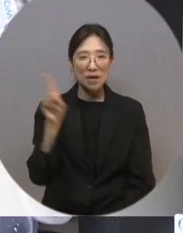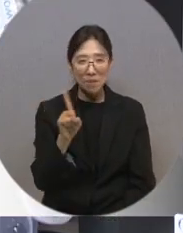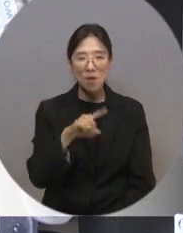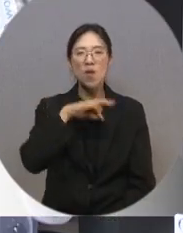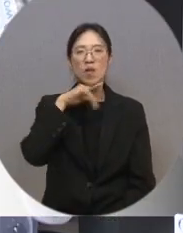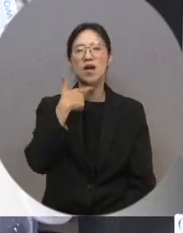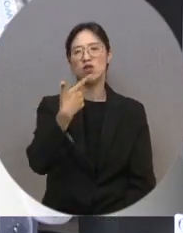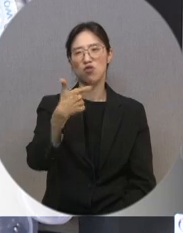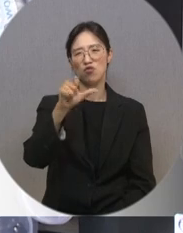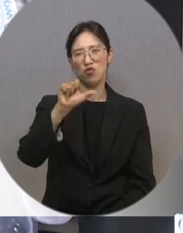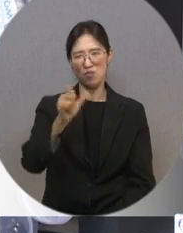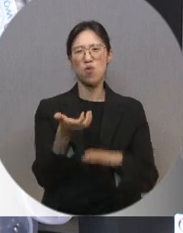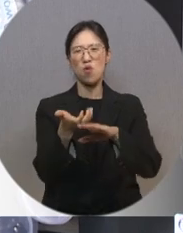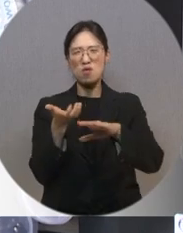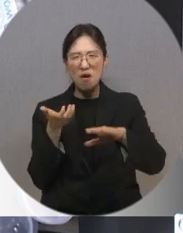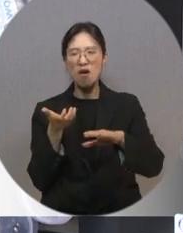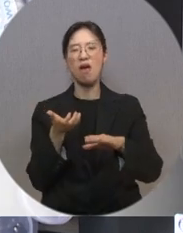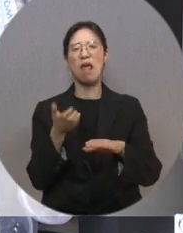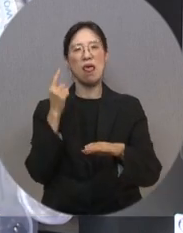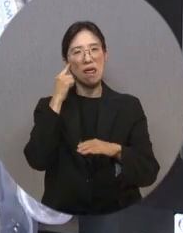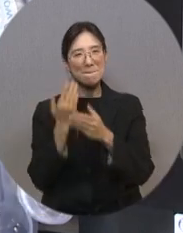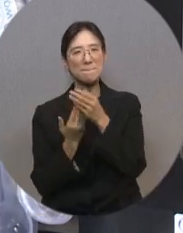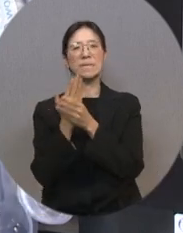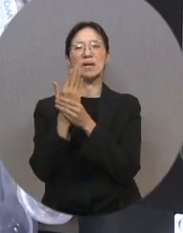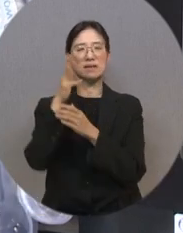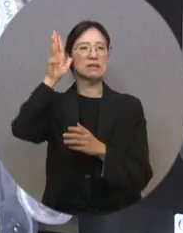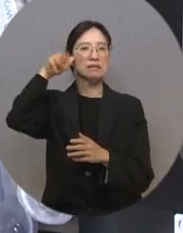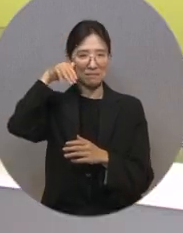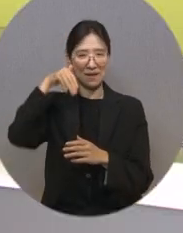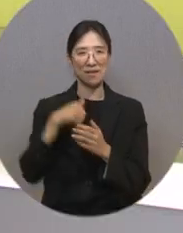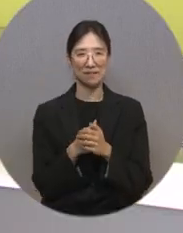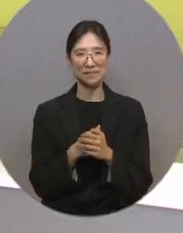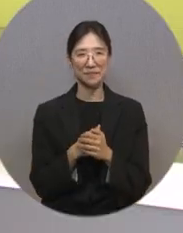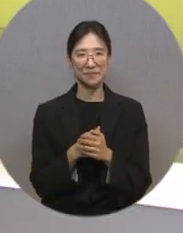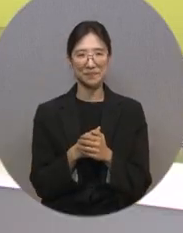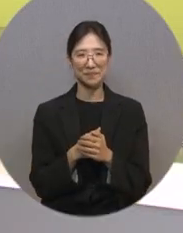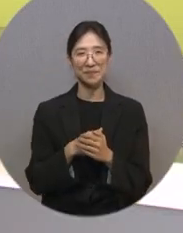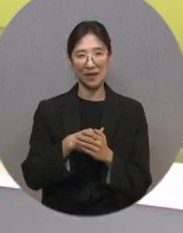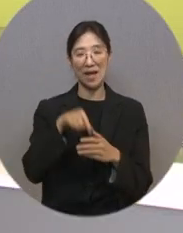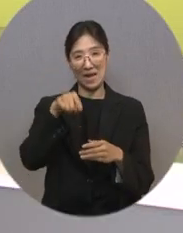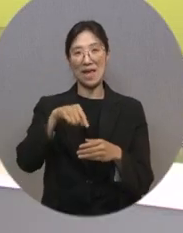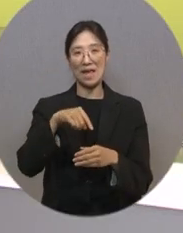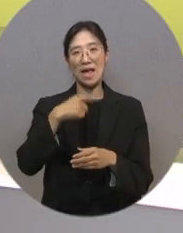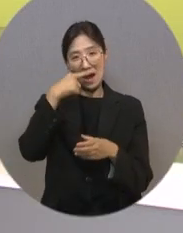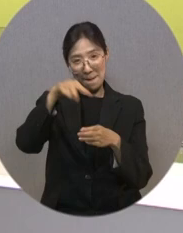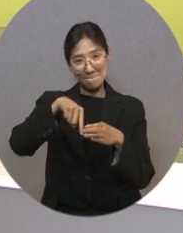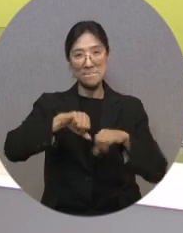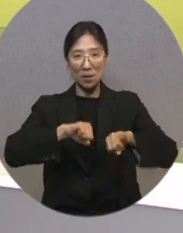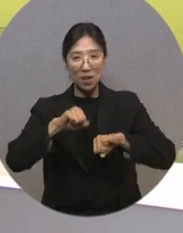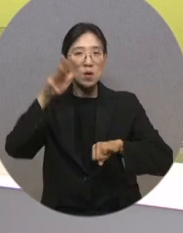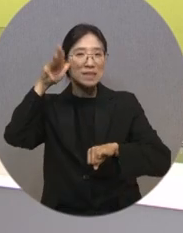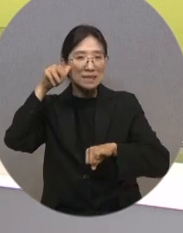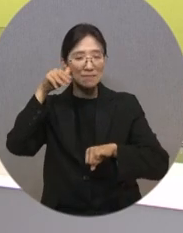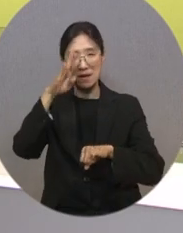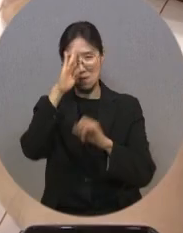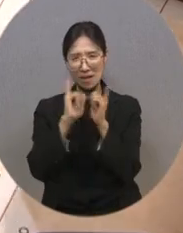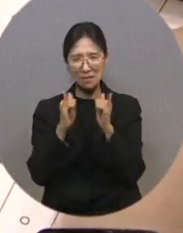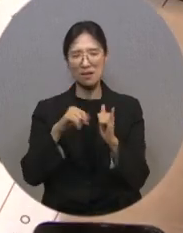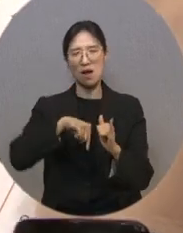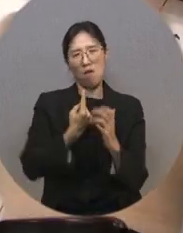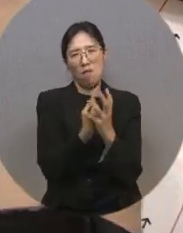이전에 나타나는 이른 치매를 일컫는데요. 센터는 카페를 통해 치매 환자의 사회적 고립을